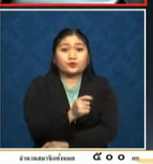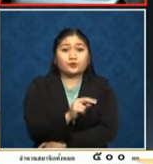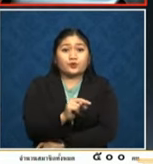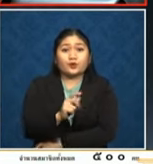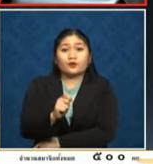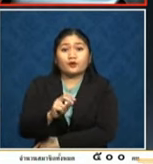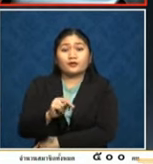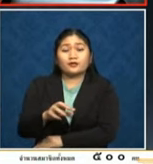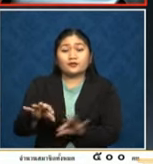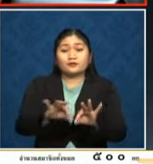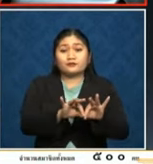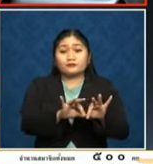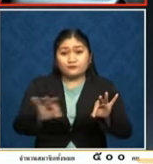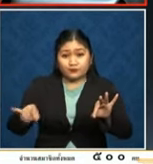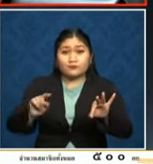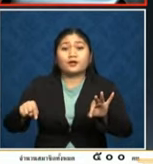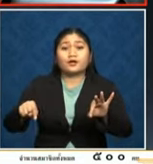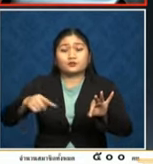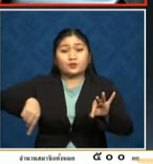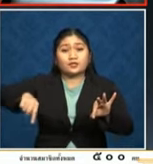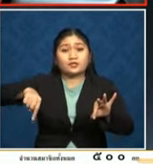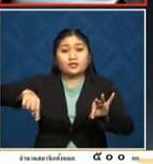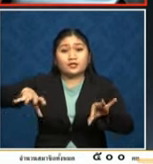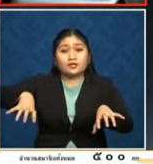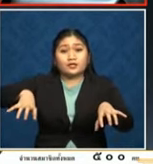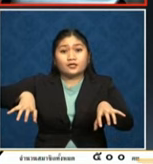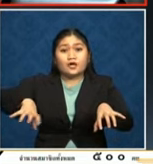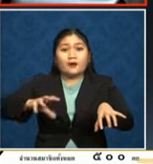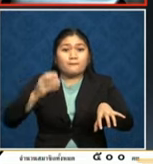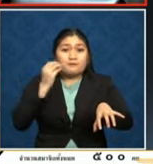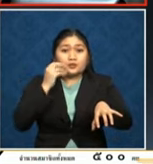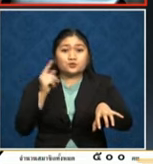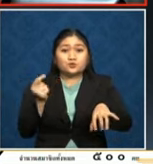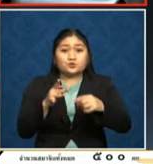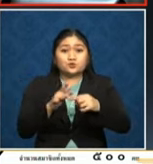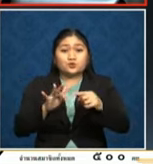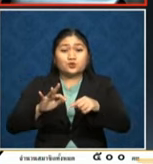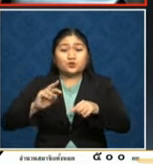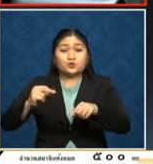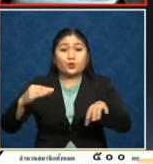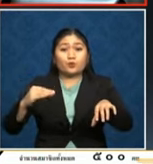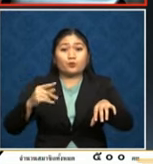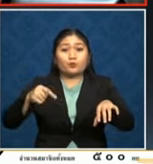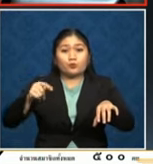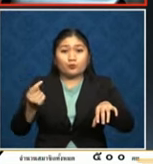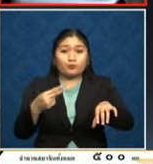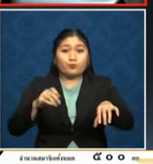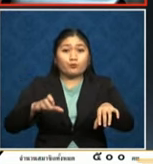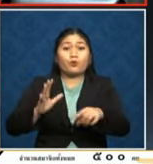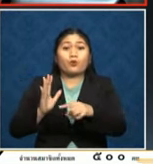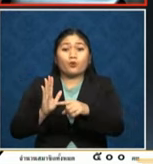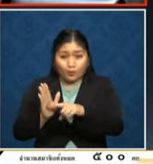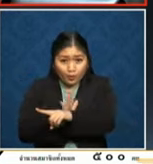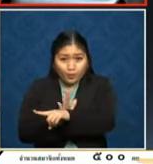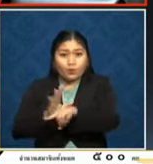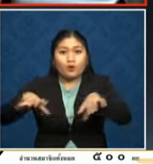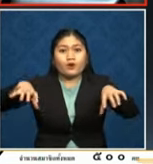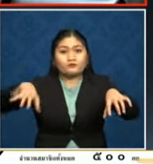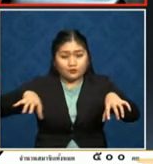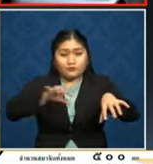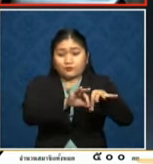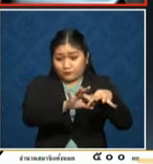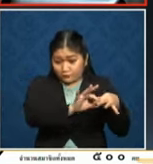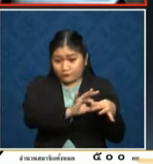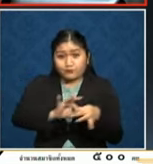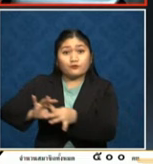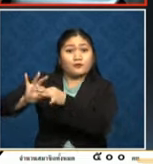ำบลเสือเพอจังหวัดอุดรธานีกับบ้านทุ่งโพตำบลโนนสูงอำเภอเมืองจังหวัดอุดร